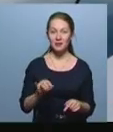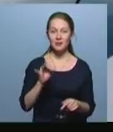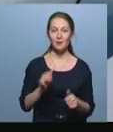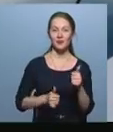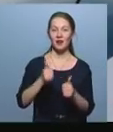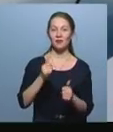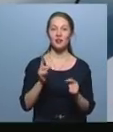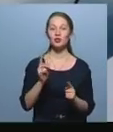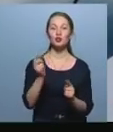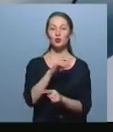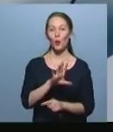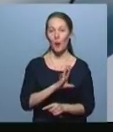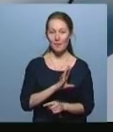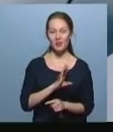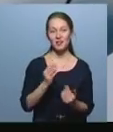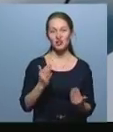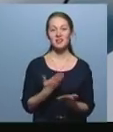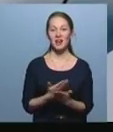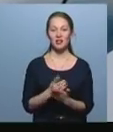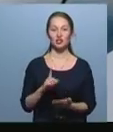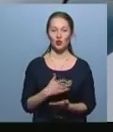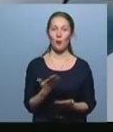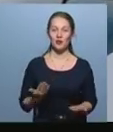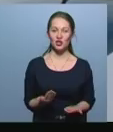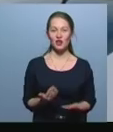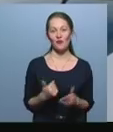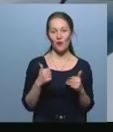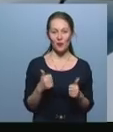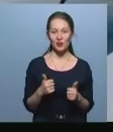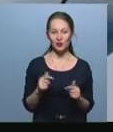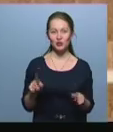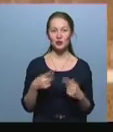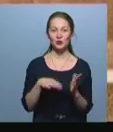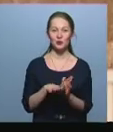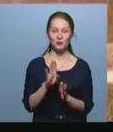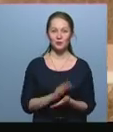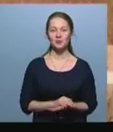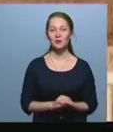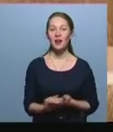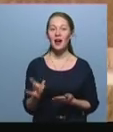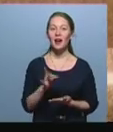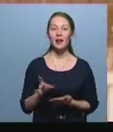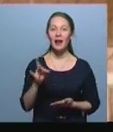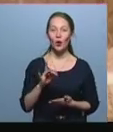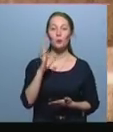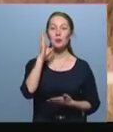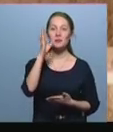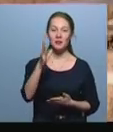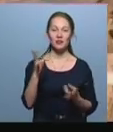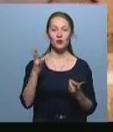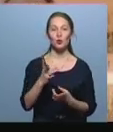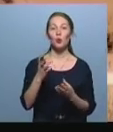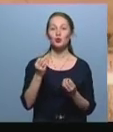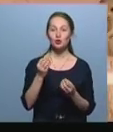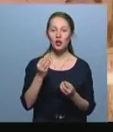тем периодом, вот сейчас кажется, что мы живем уже вообще в раю. Микрорайон перспективный, нужны еще и ясли,